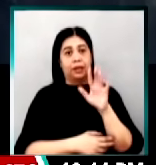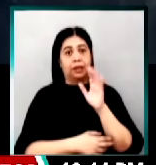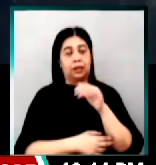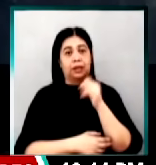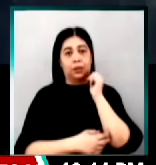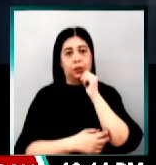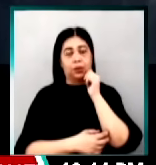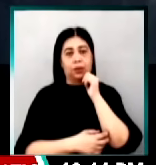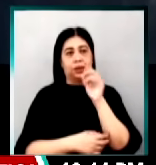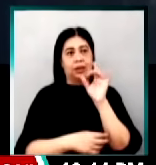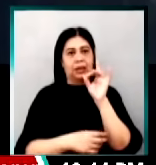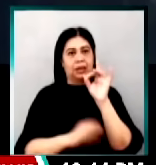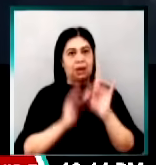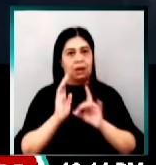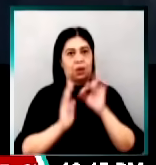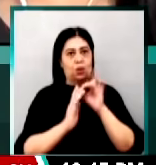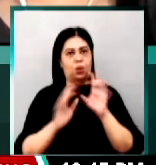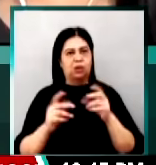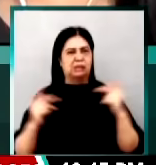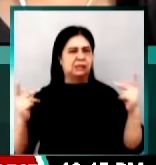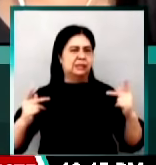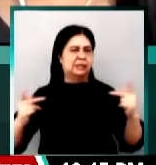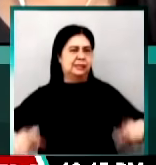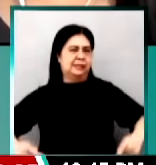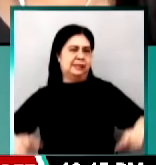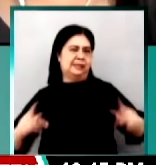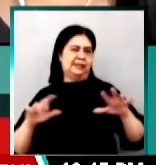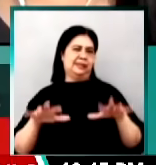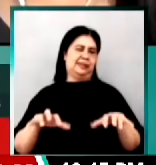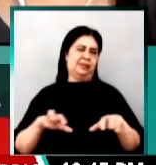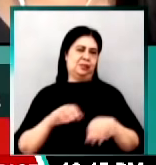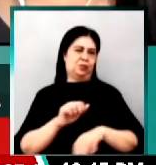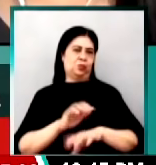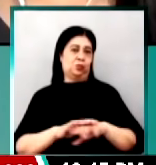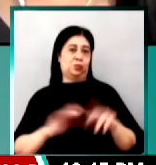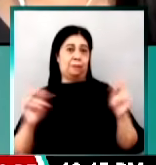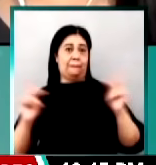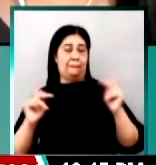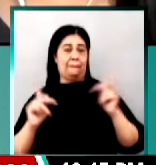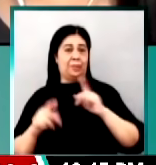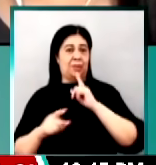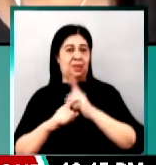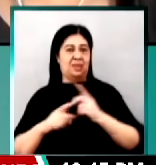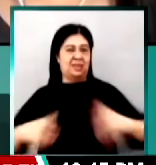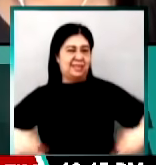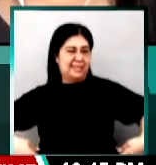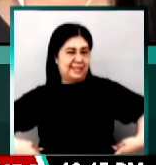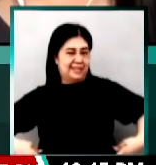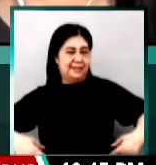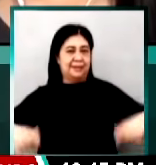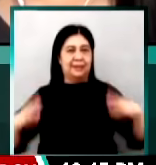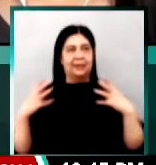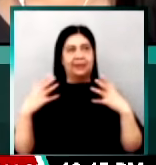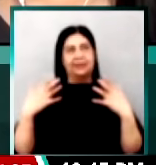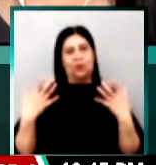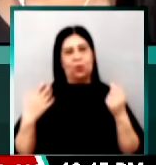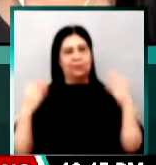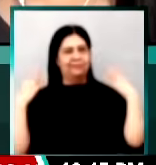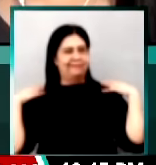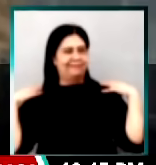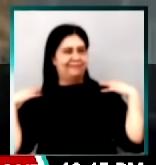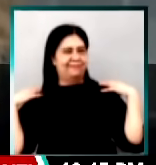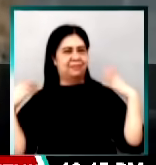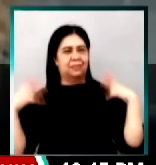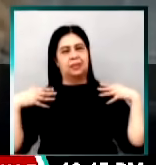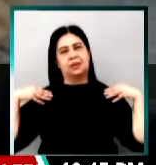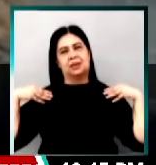work, ngalay daw ang kalaban niya. Usually sumasakit sa totoo lang yung balakang ko or yung likod ko. Nangangalay siya eh.